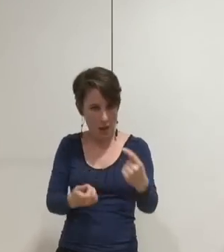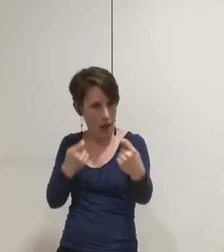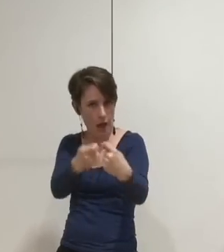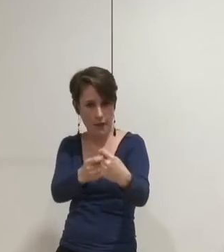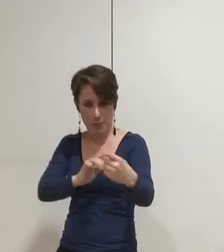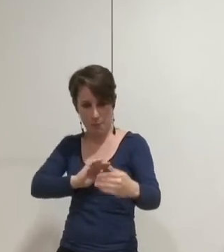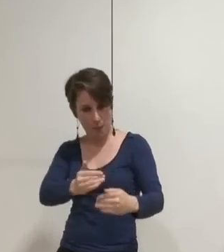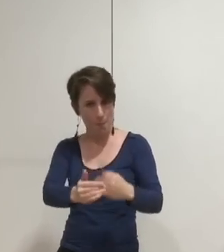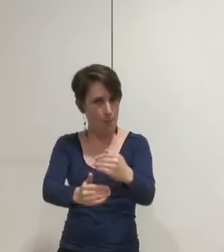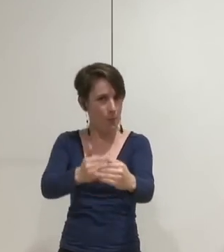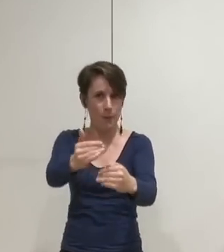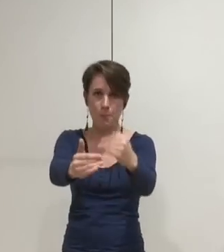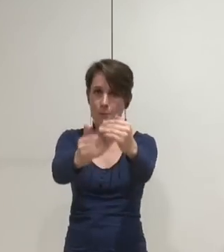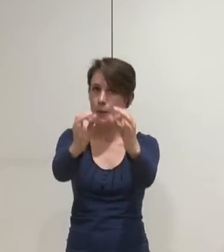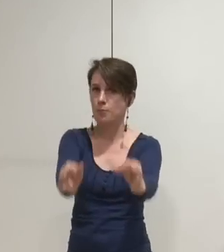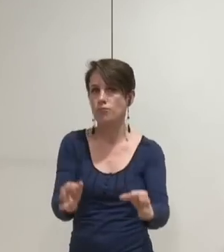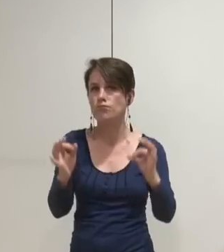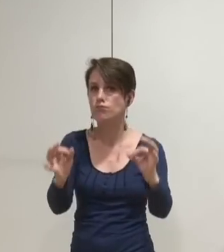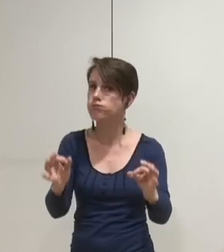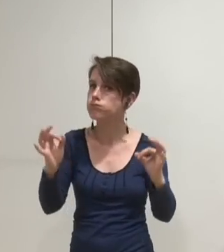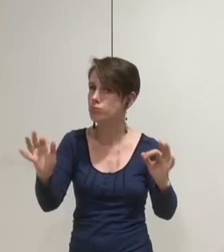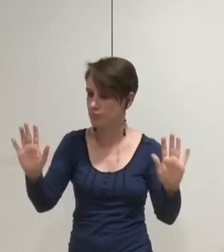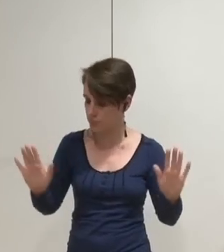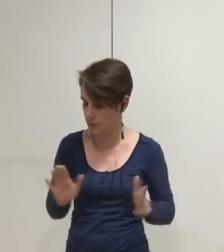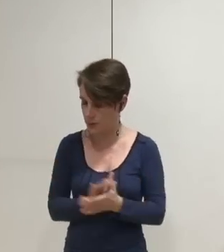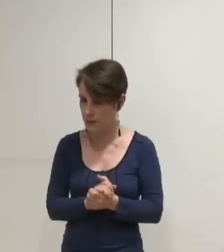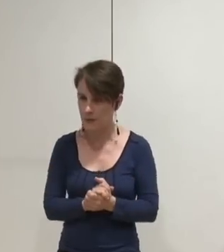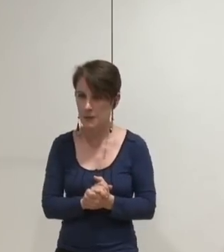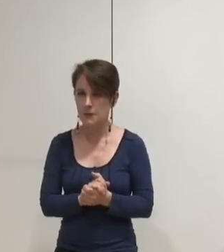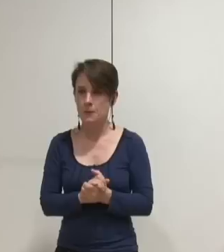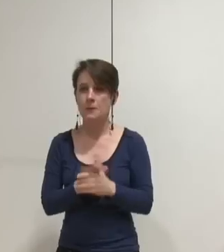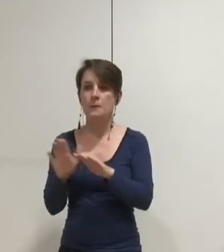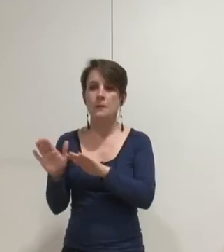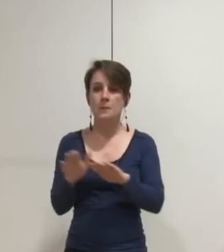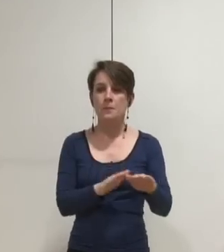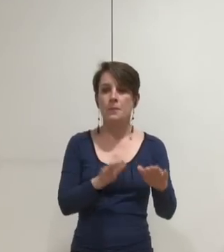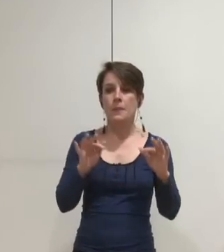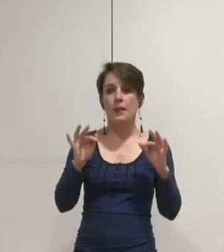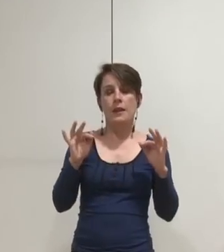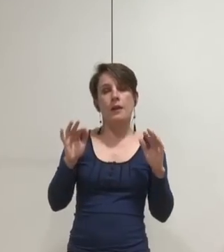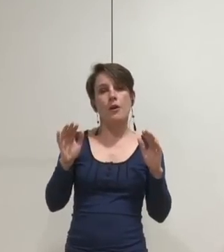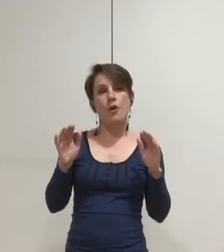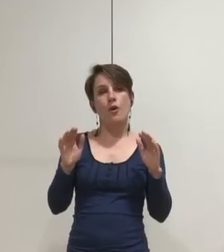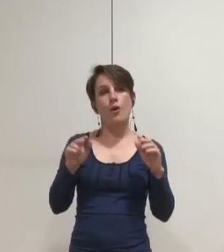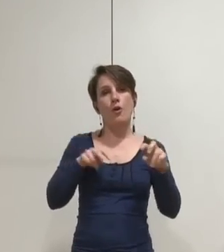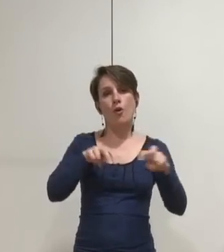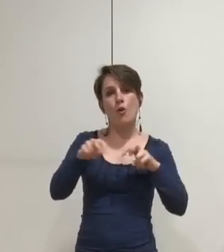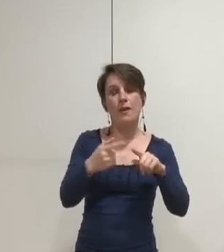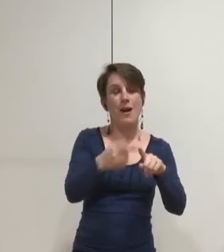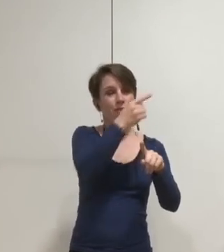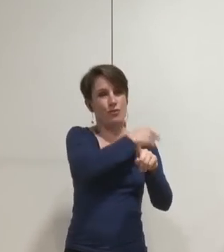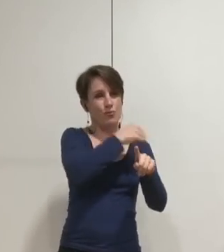les orientations euh quant à la validation de la démarche antérieur nous reprenons